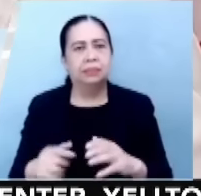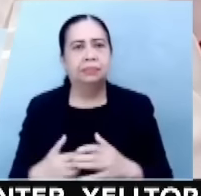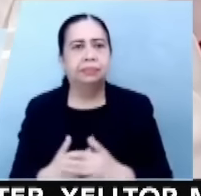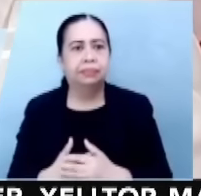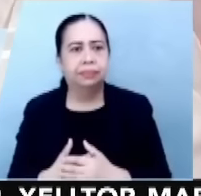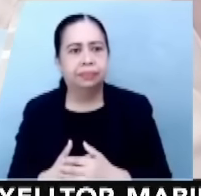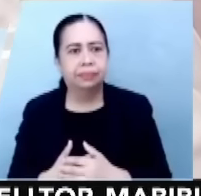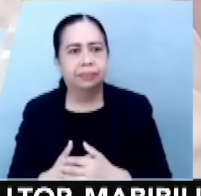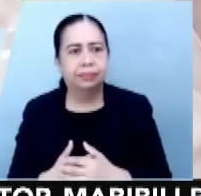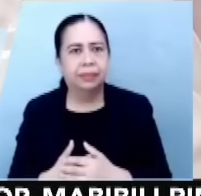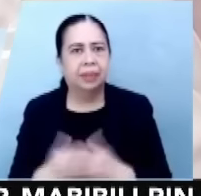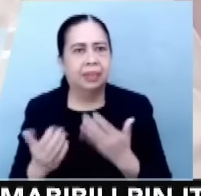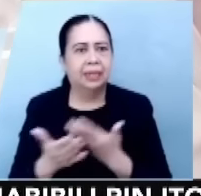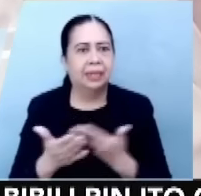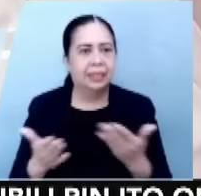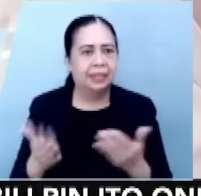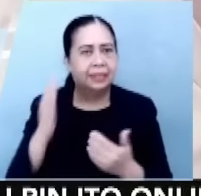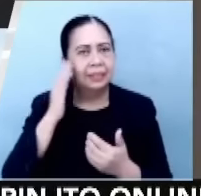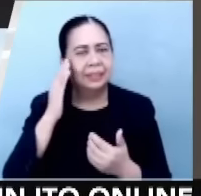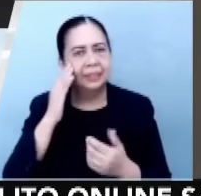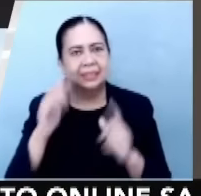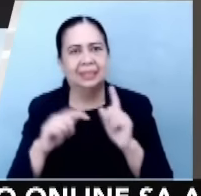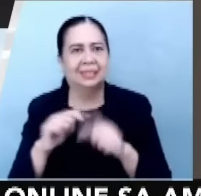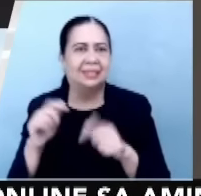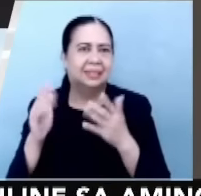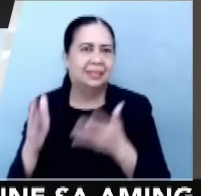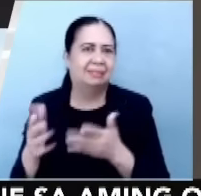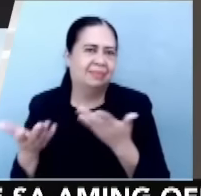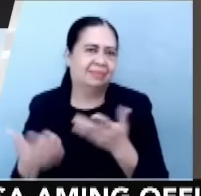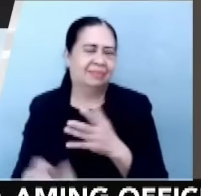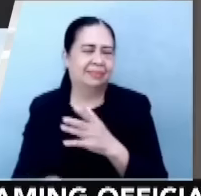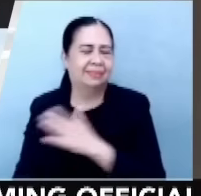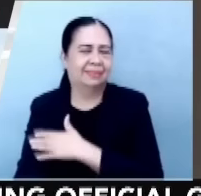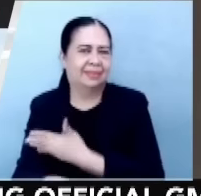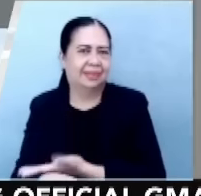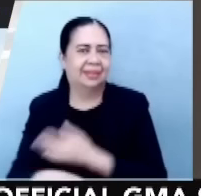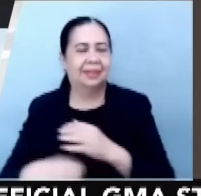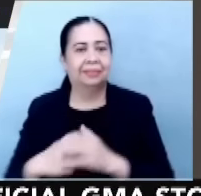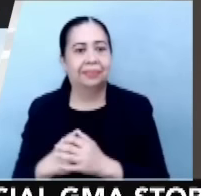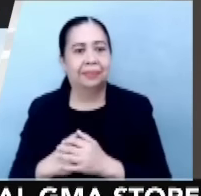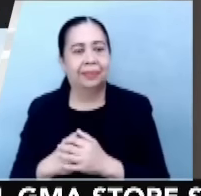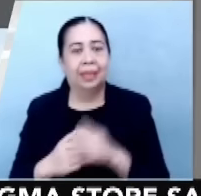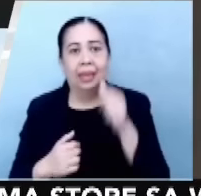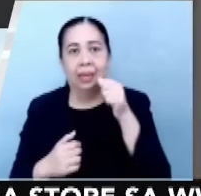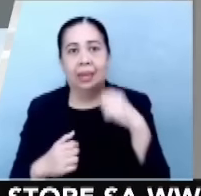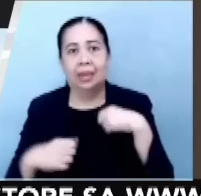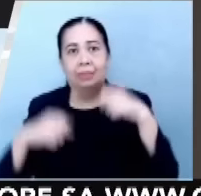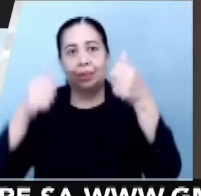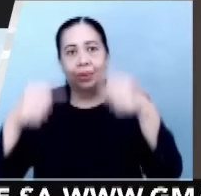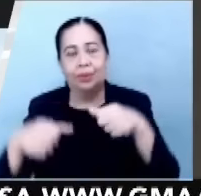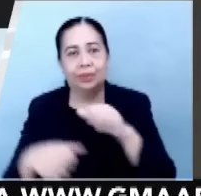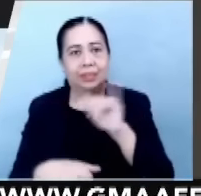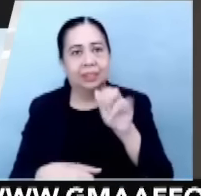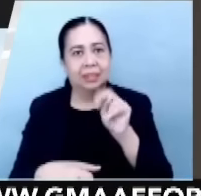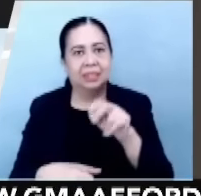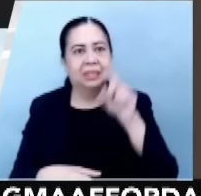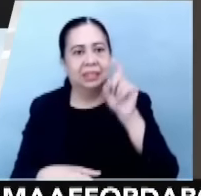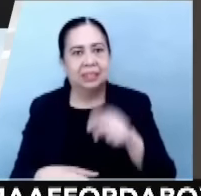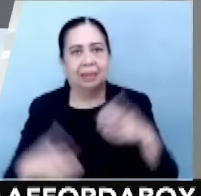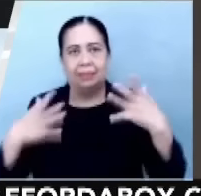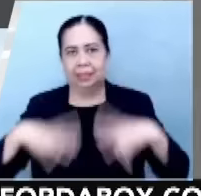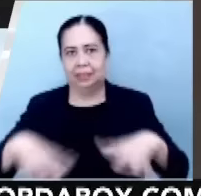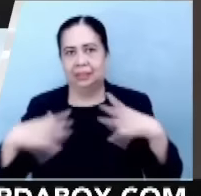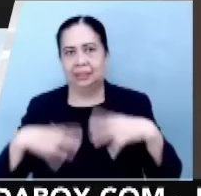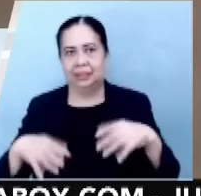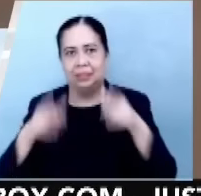Mga bagay na alam mo, hindi maiwan ng ina. Kahapon nagpost naman si Jen ng dapat sanang outfit at look niya sa